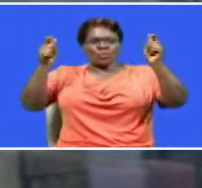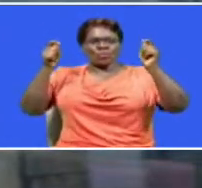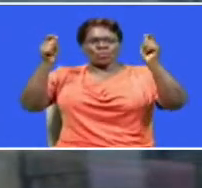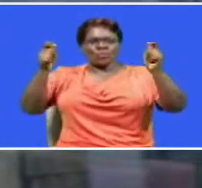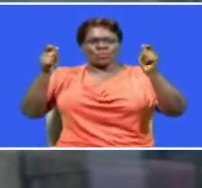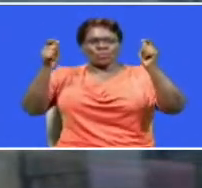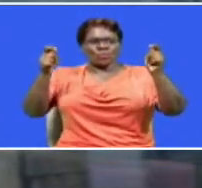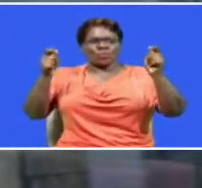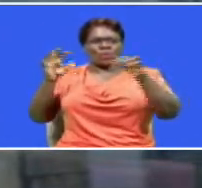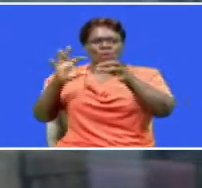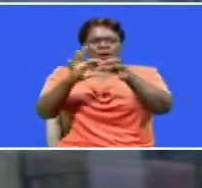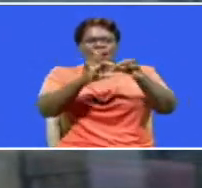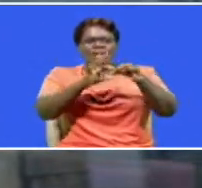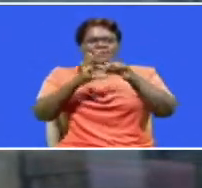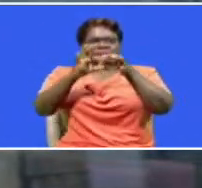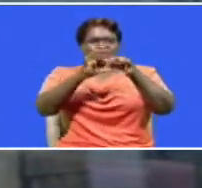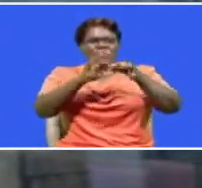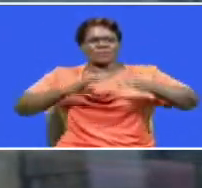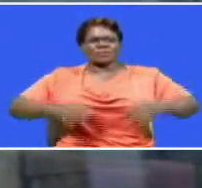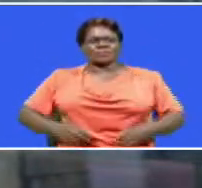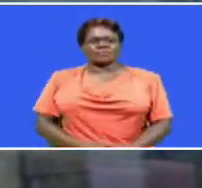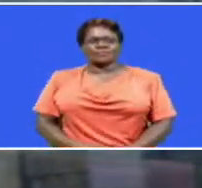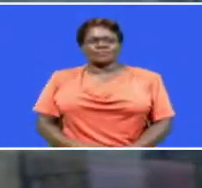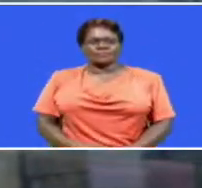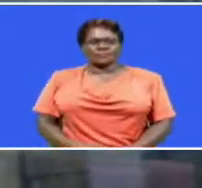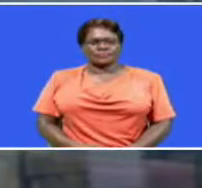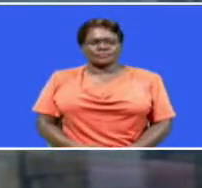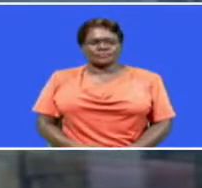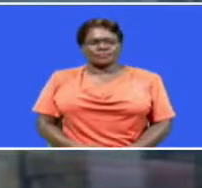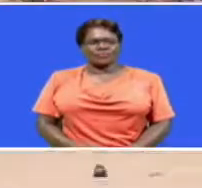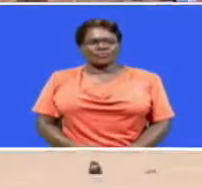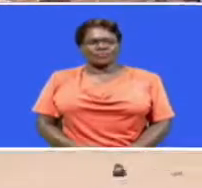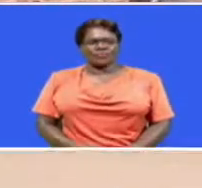ya wanaazimio. Wili Lusige na taarifa hiyo.